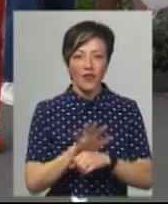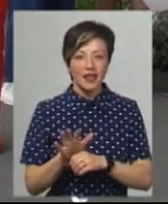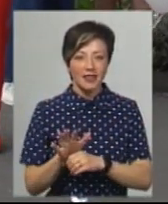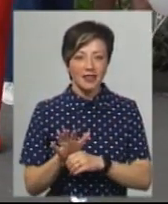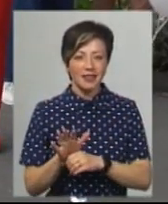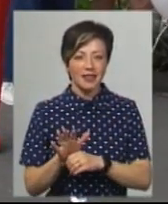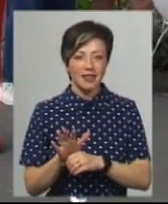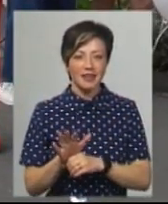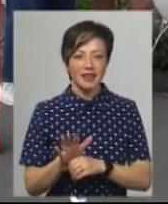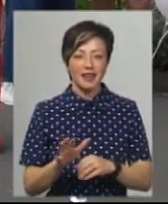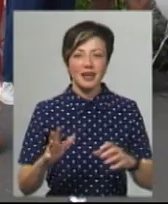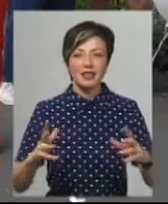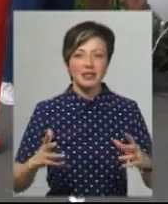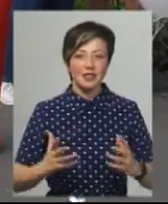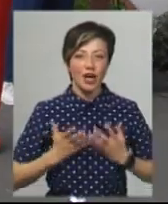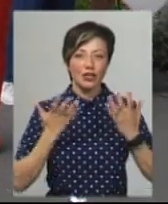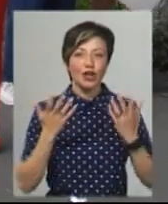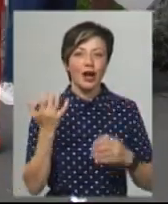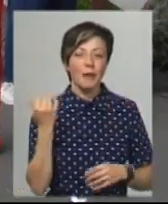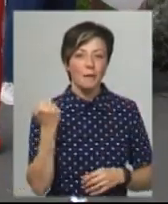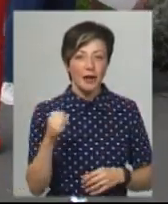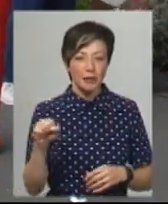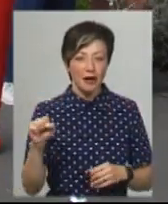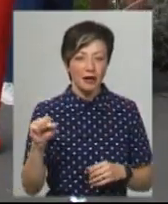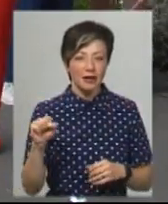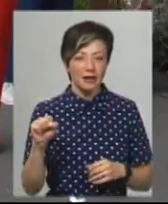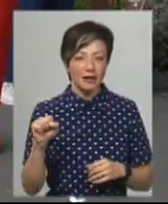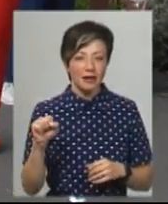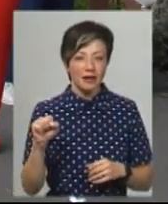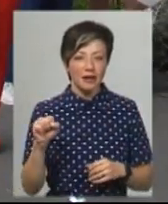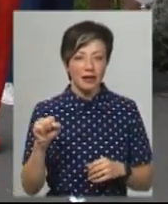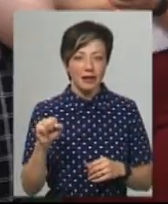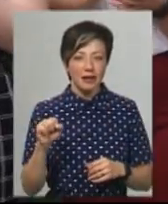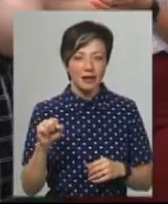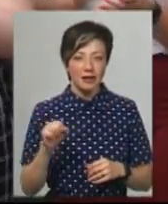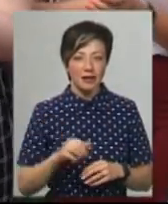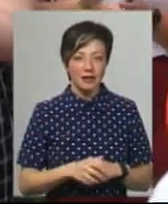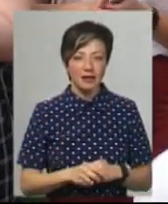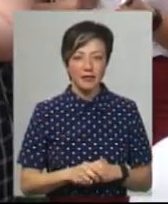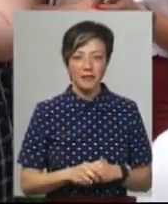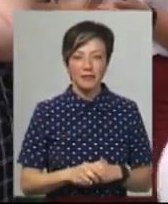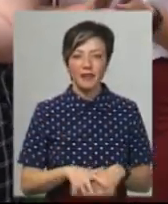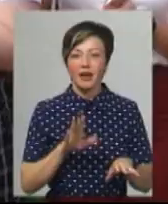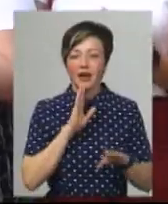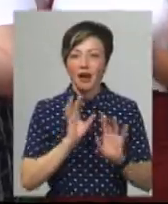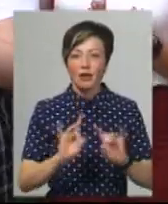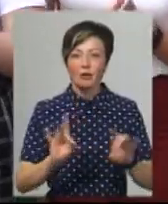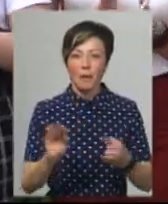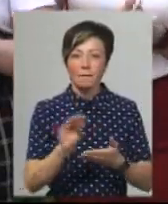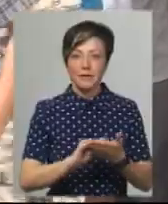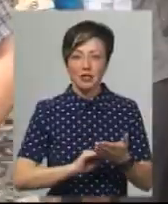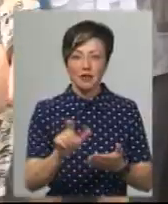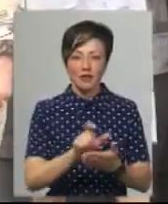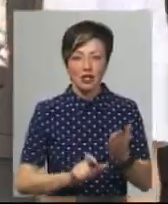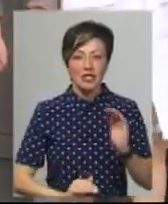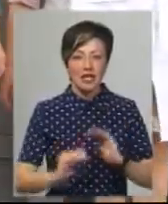і перемагай, калабіличим душ одягай. Ана Левшин розповідає, пише вірші з